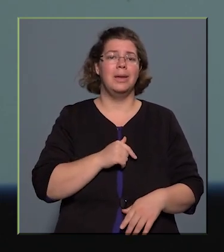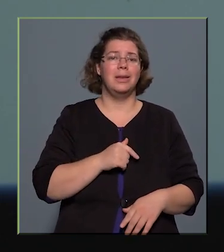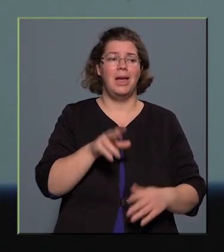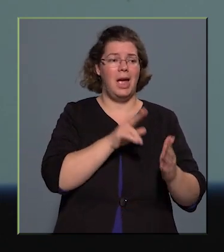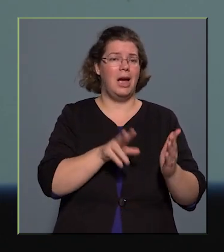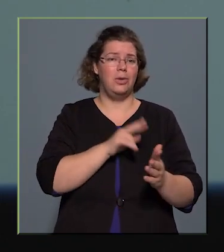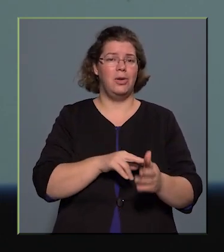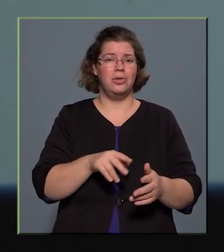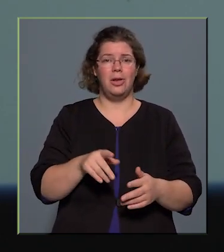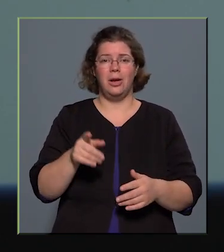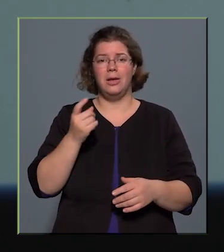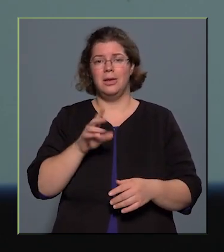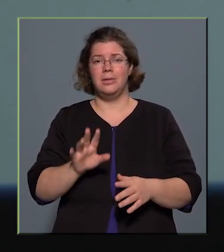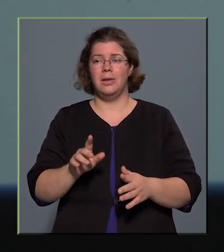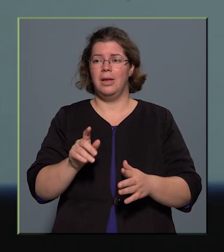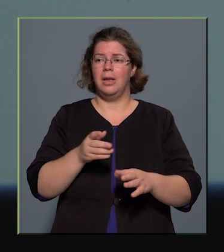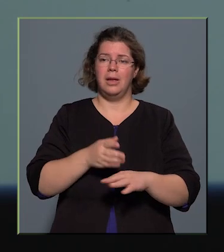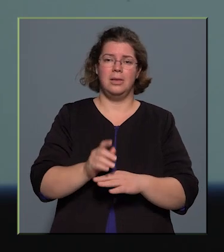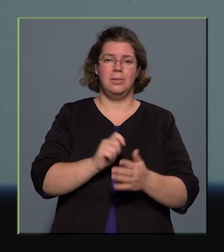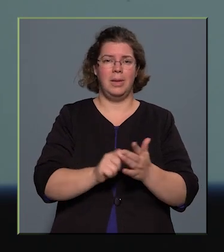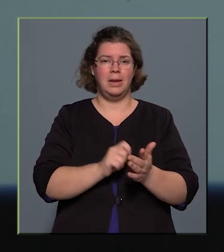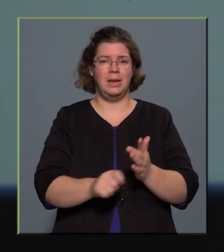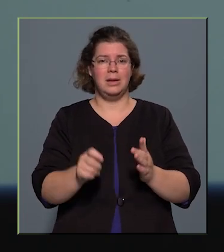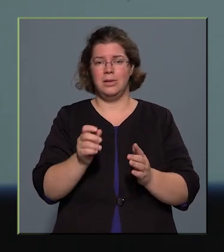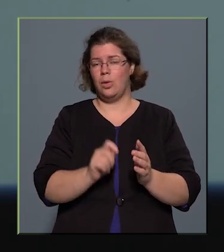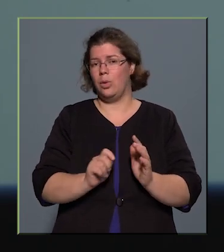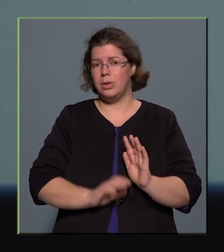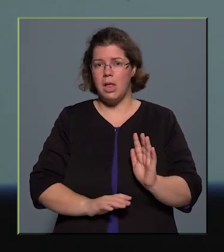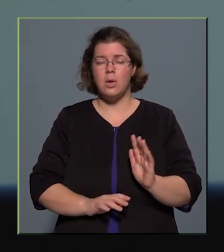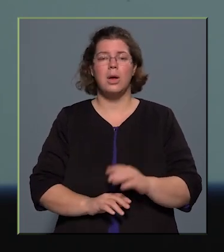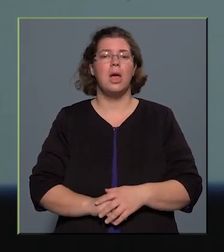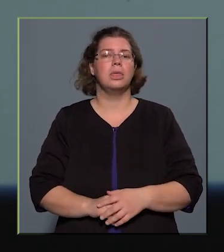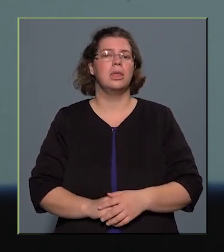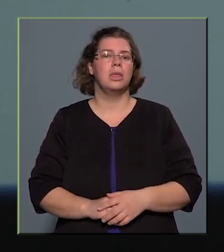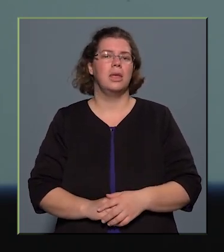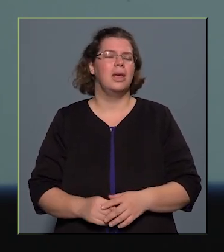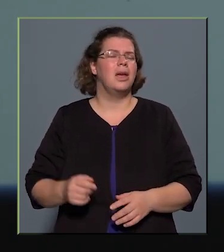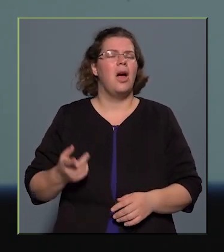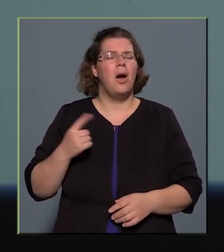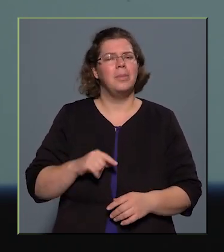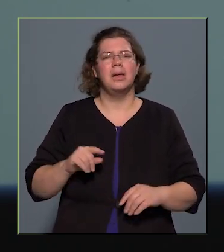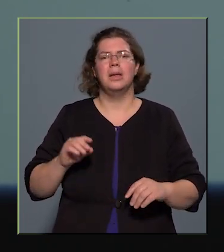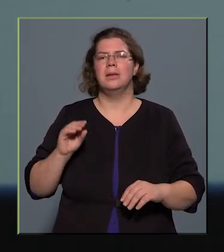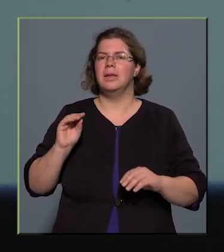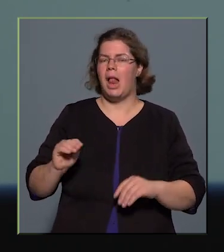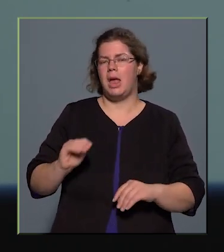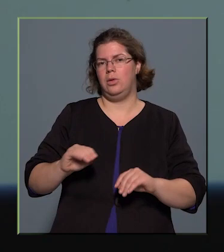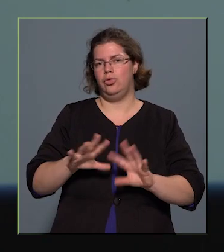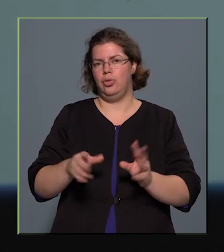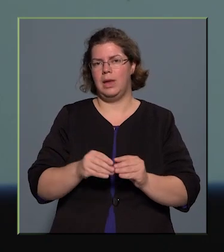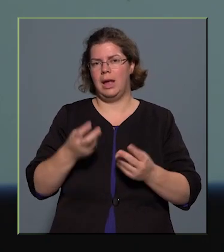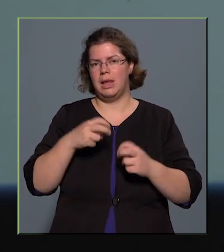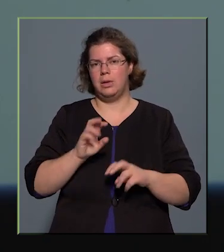elolvasták az AI által megírt dolgozatokat. Egyéb iránt mi jelentős összeget szánunk arra, hogy azokat